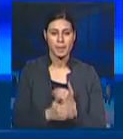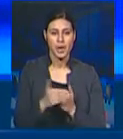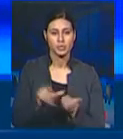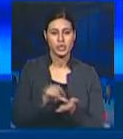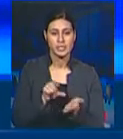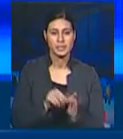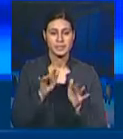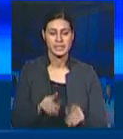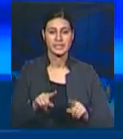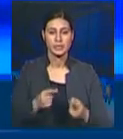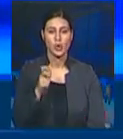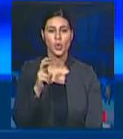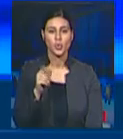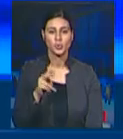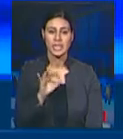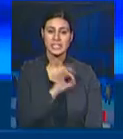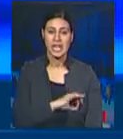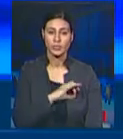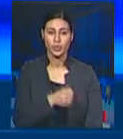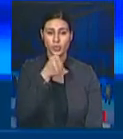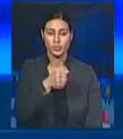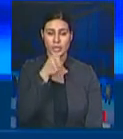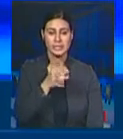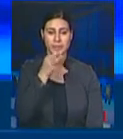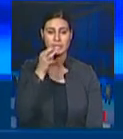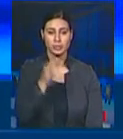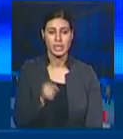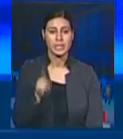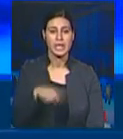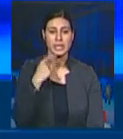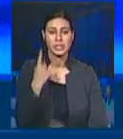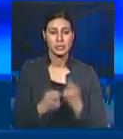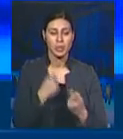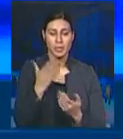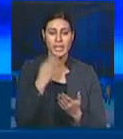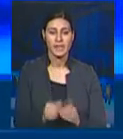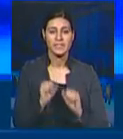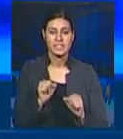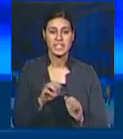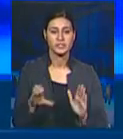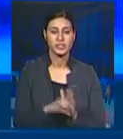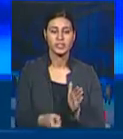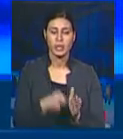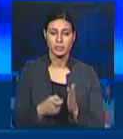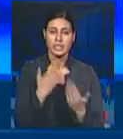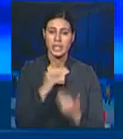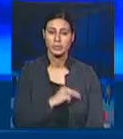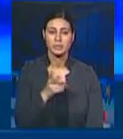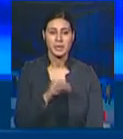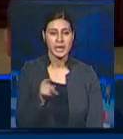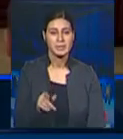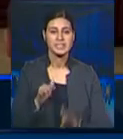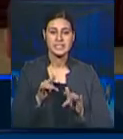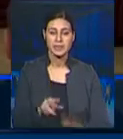ჩანაწერების საქმეზე დაკავებული ღურცგაიას ადვოკატმა ჟურნალისტებს განუცხადა მისი ინფორმაციით მისი დაცვის ქვეშ მყოფი გამოძიებასთან თანამშრომლობს თუმცა მას